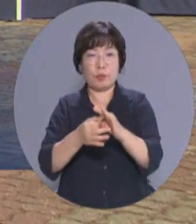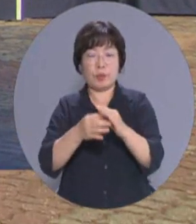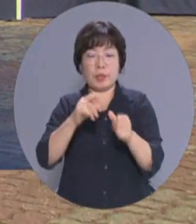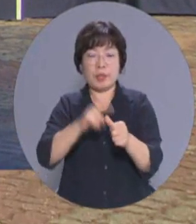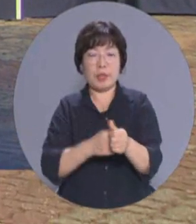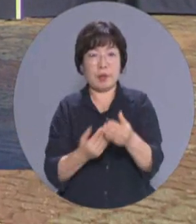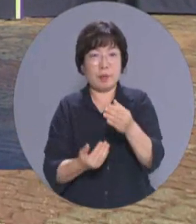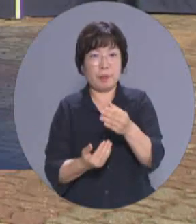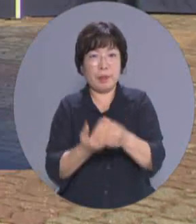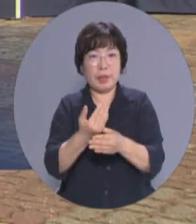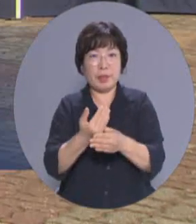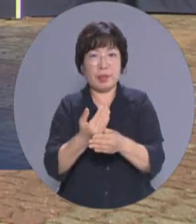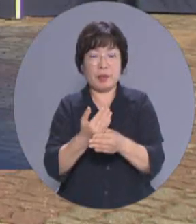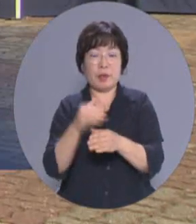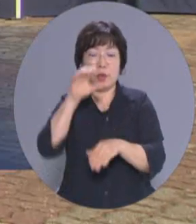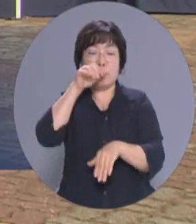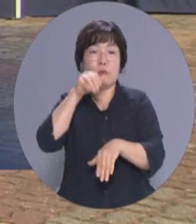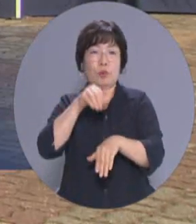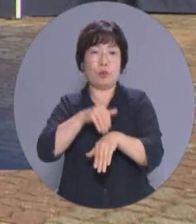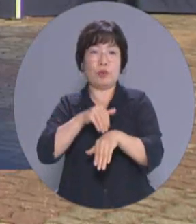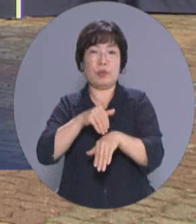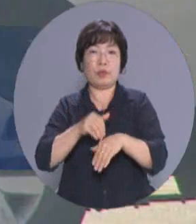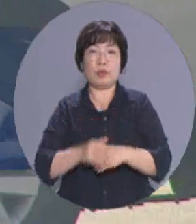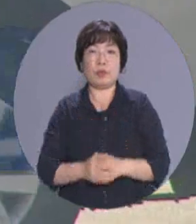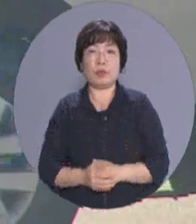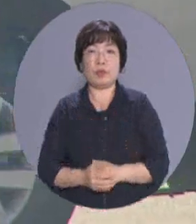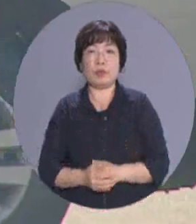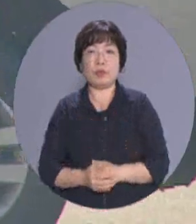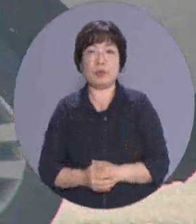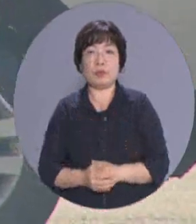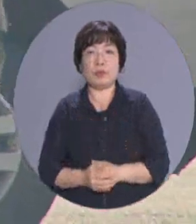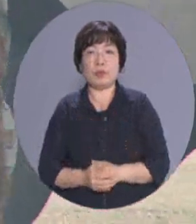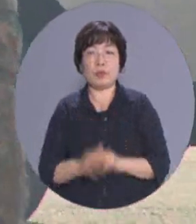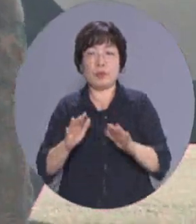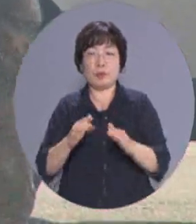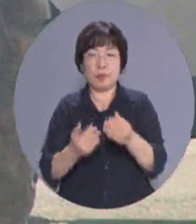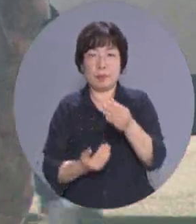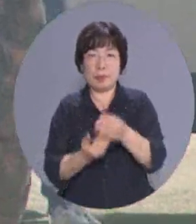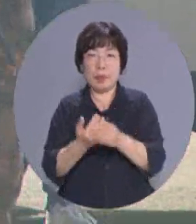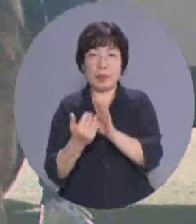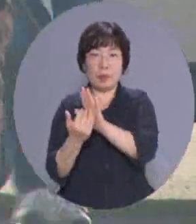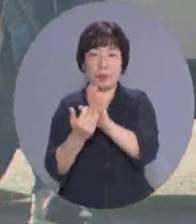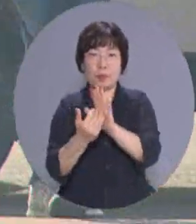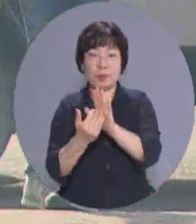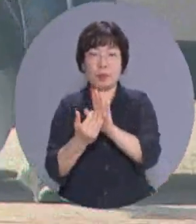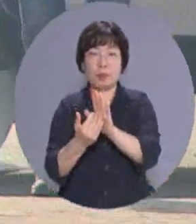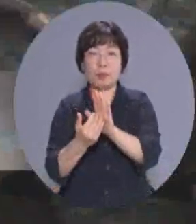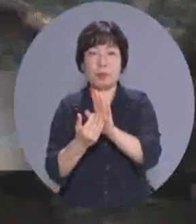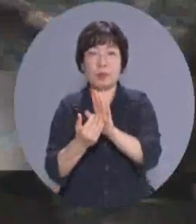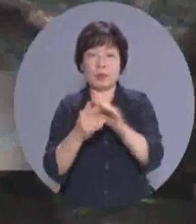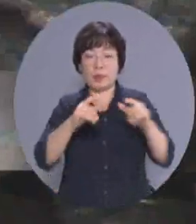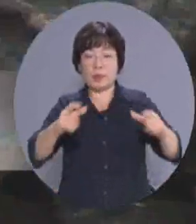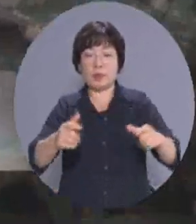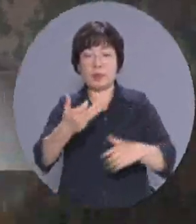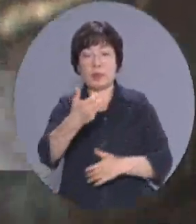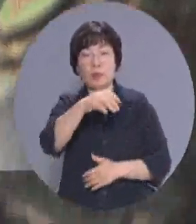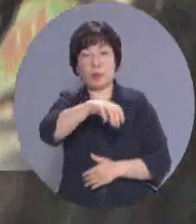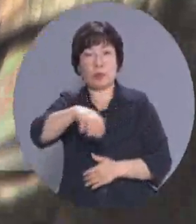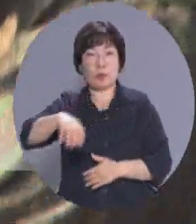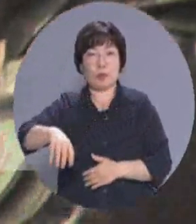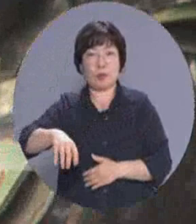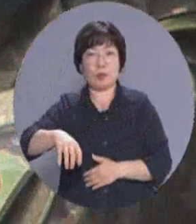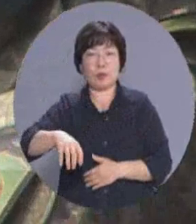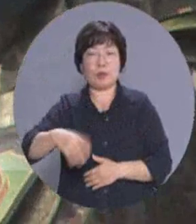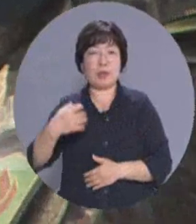대응 역량을 배양하기 위해서 실시하게 되었습니다. 이번 재난 대응 안전 한국 훈련에는 도내 18개 시군이